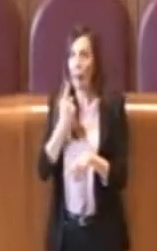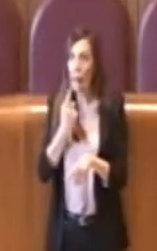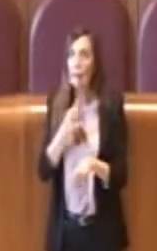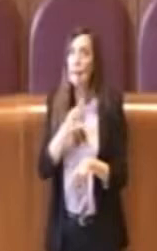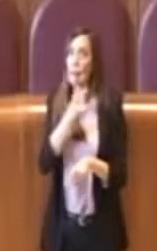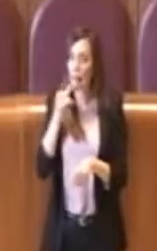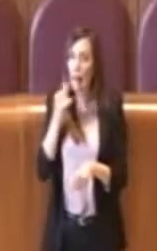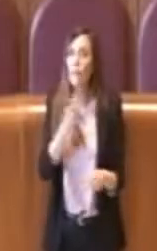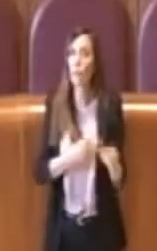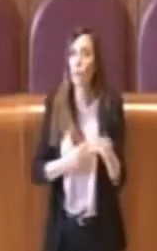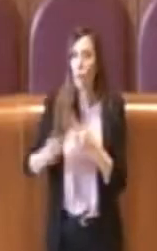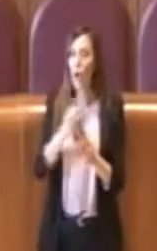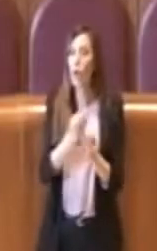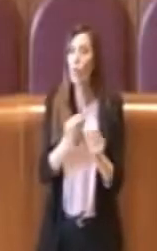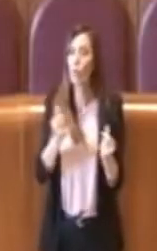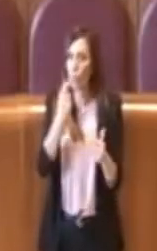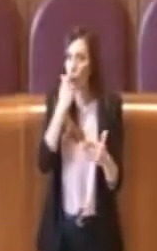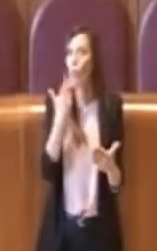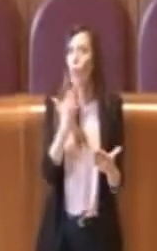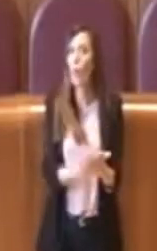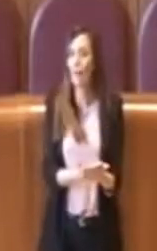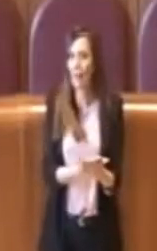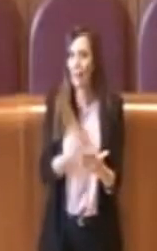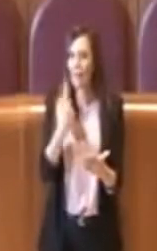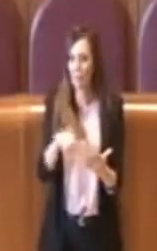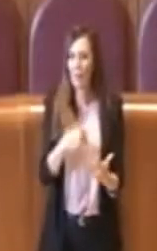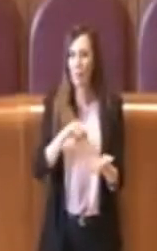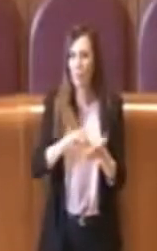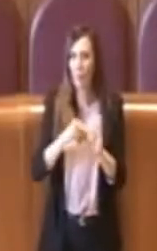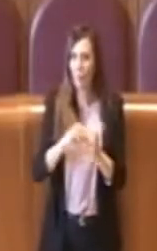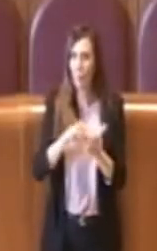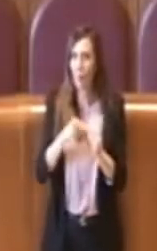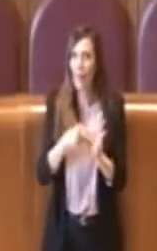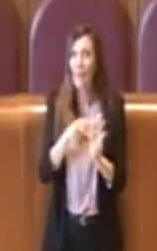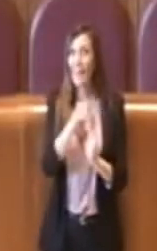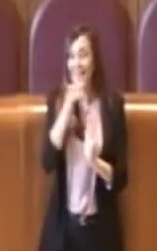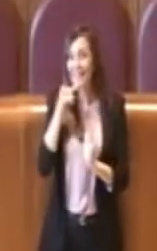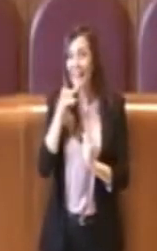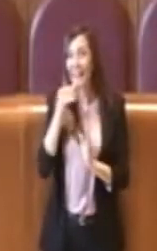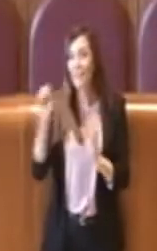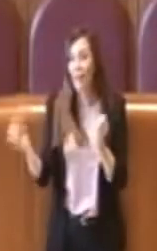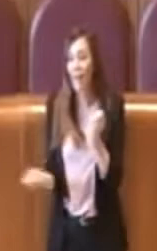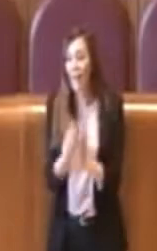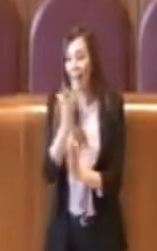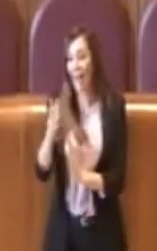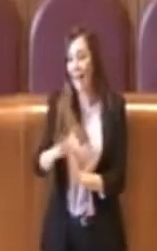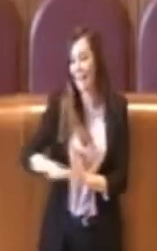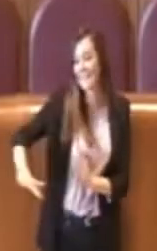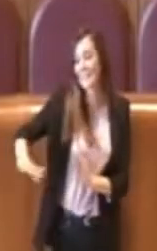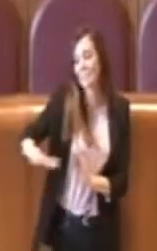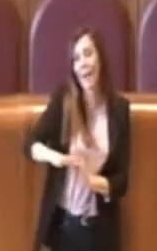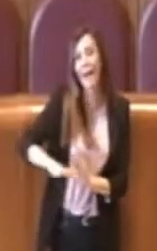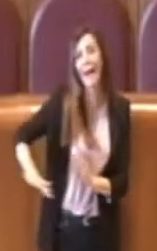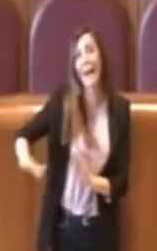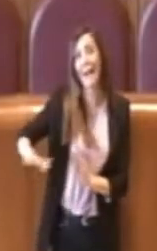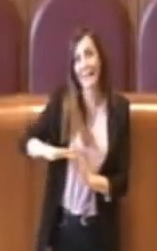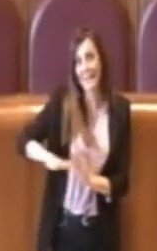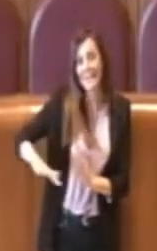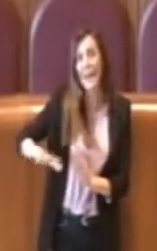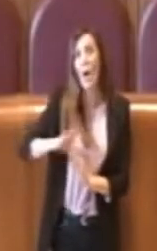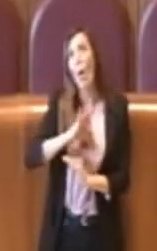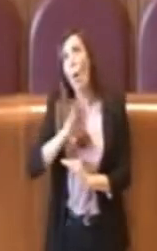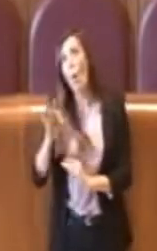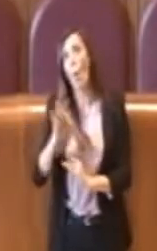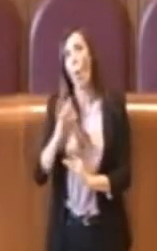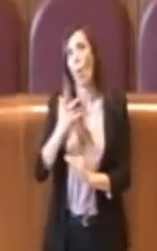una soluzione, quindi bisogna creare degli spazi o comunque la situazione ritenuta più